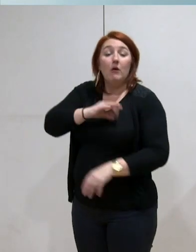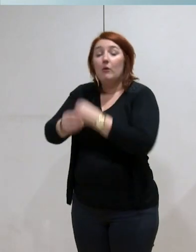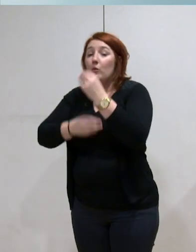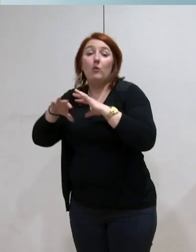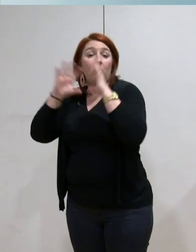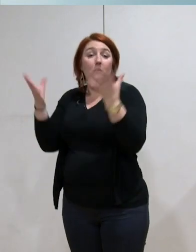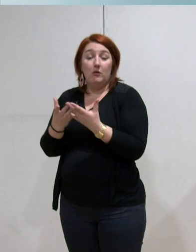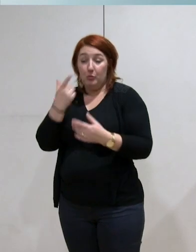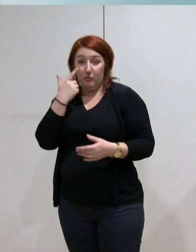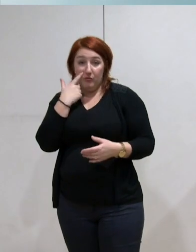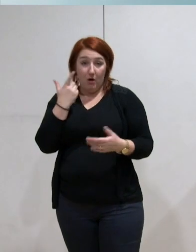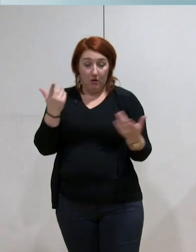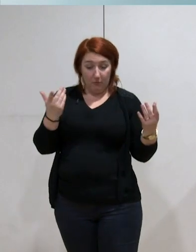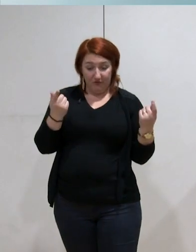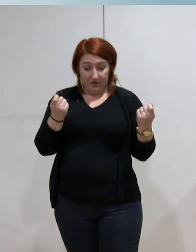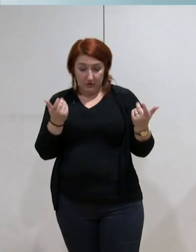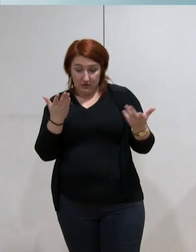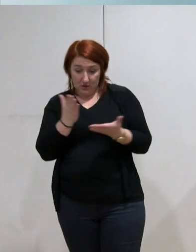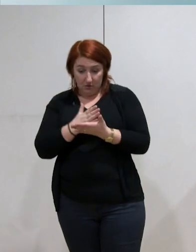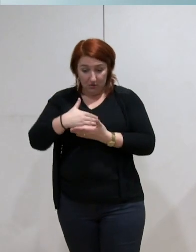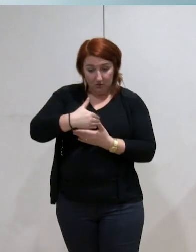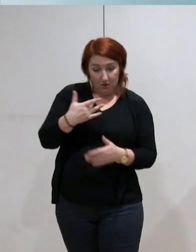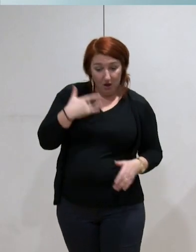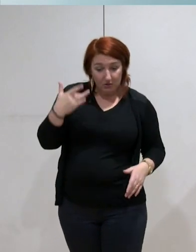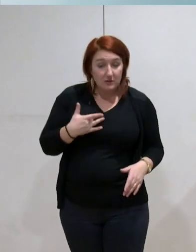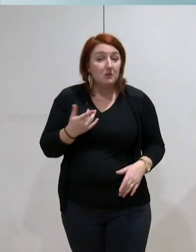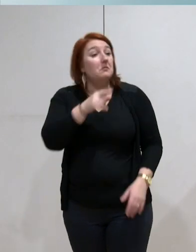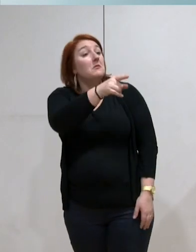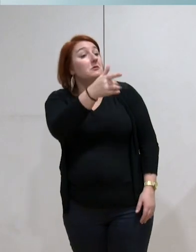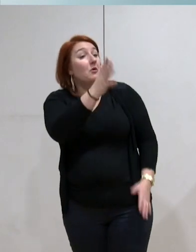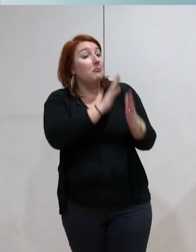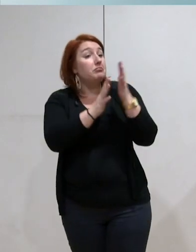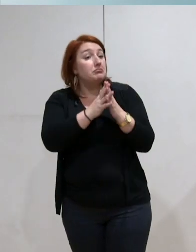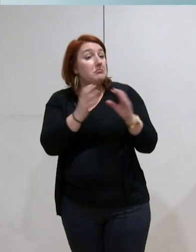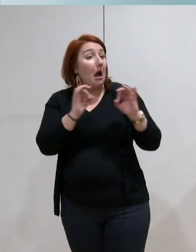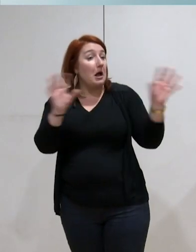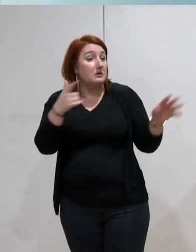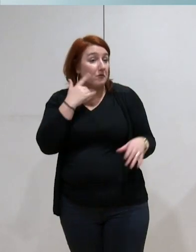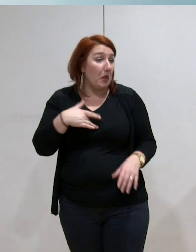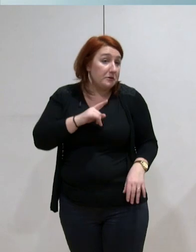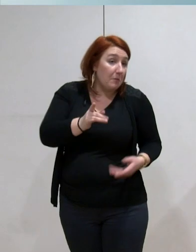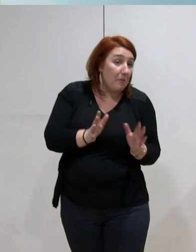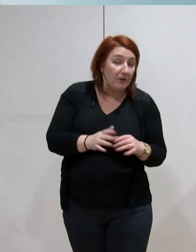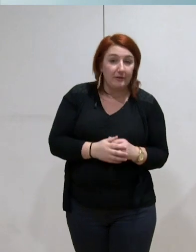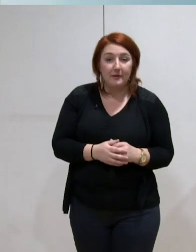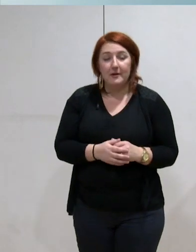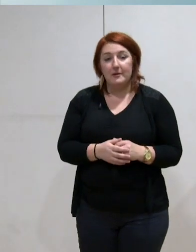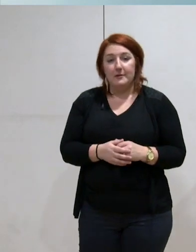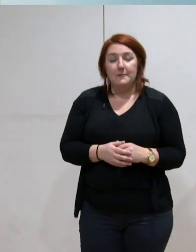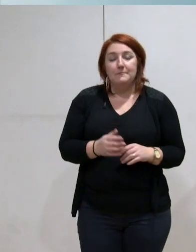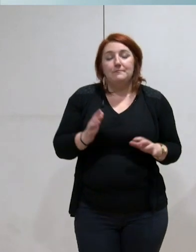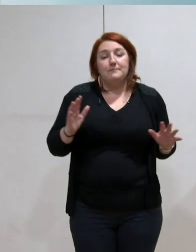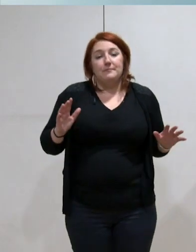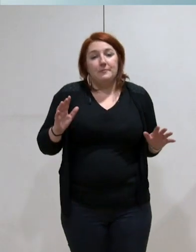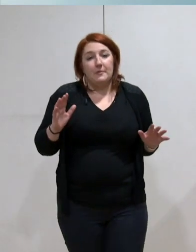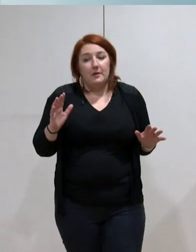ce dossier visiblement ça doit pas être très intéressant je pense que